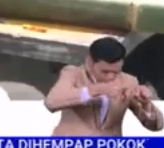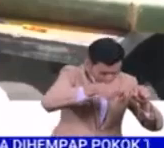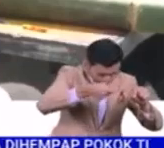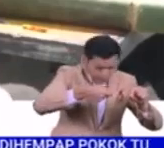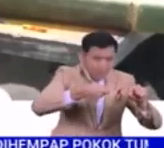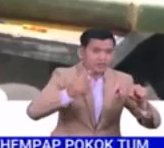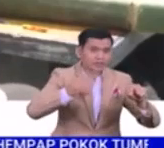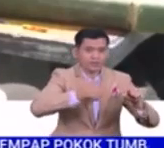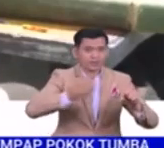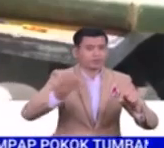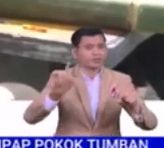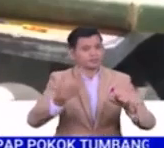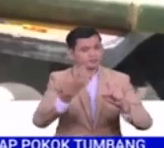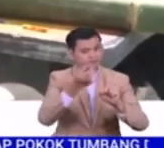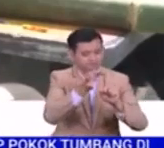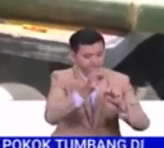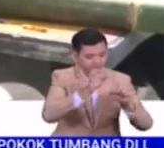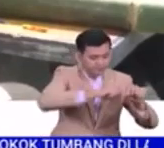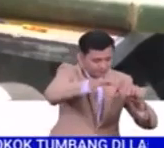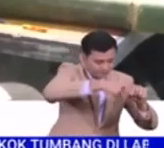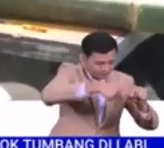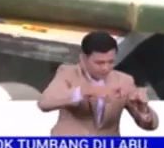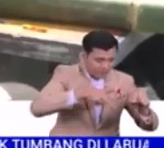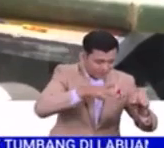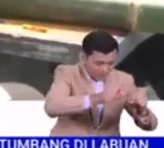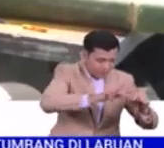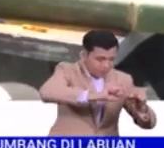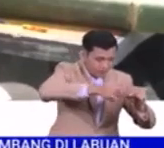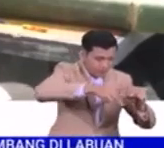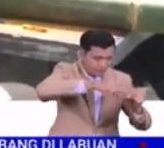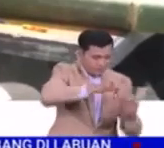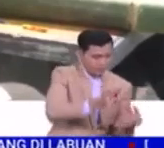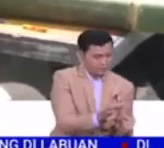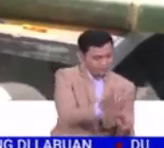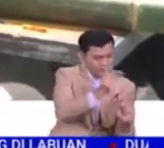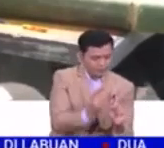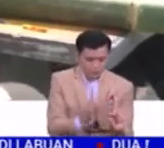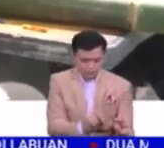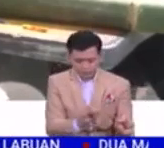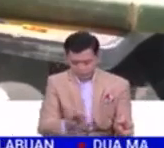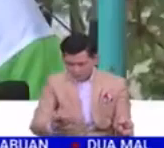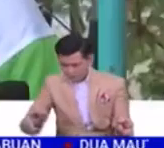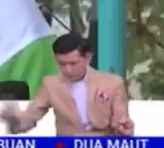tin. Tin yang terbuang tu kita gunting, kita buat dia sumbu tu.